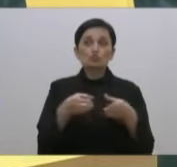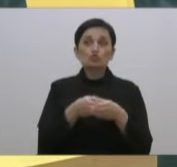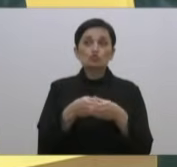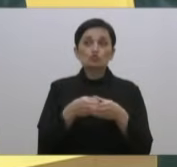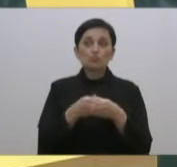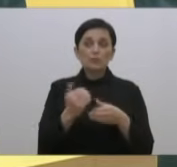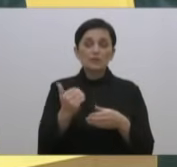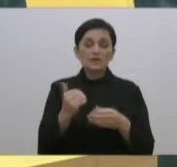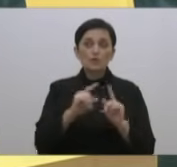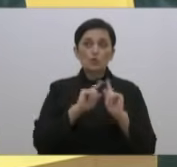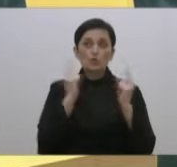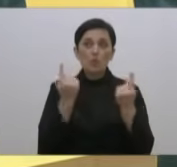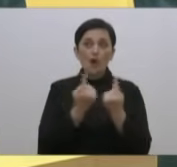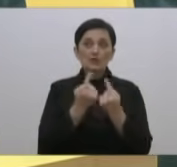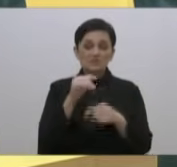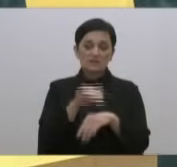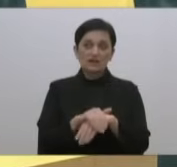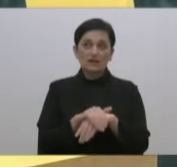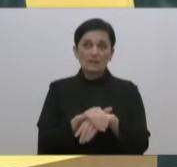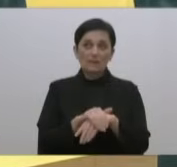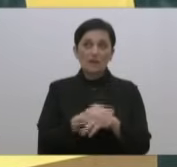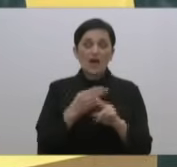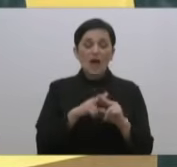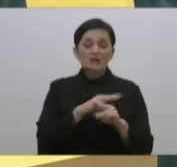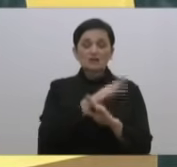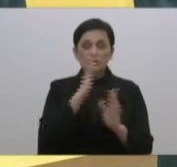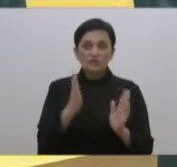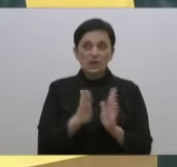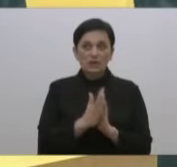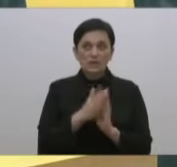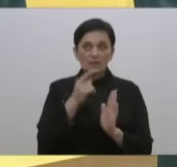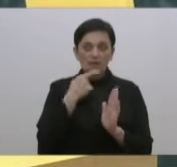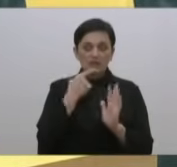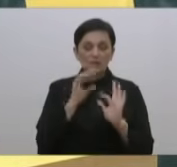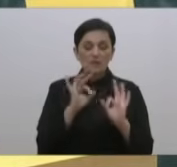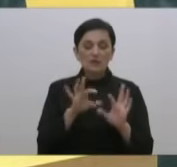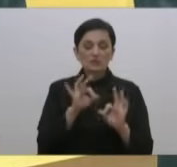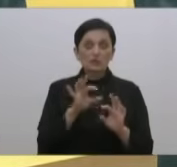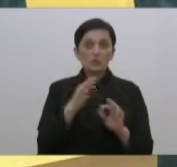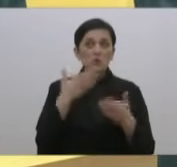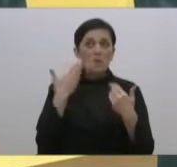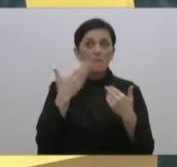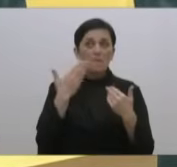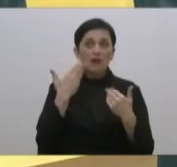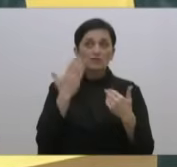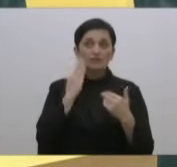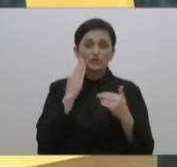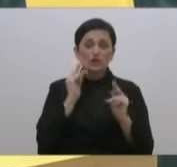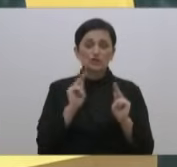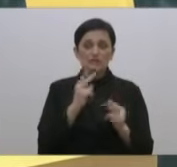ჯგუფის კოალიციის მხილება. ეს ყველაფერი მეტყველებს, რა თქმა უნდა, მარტივ